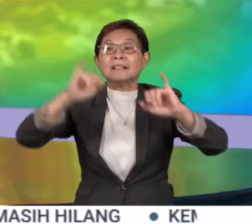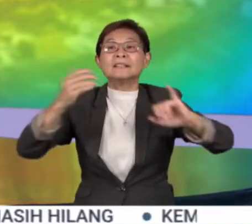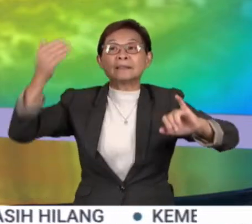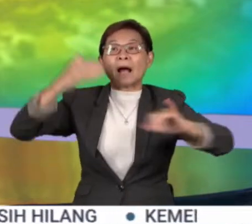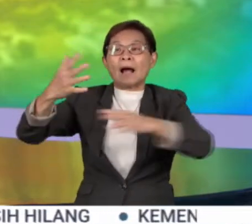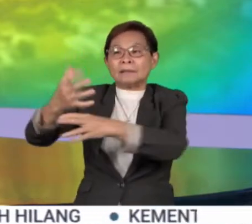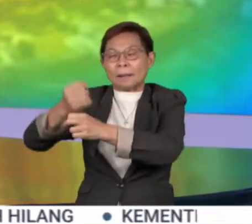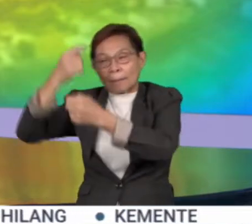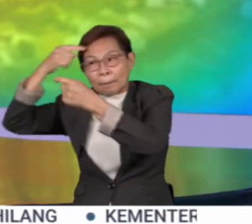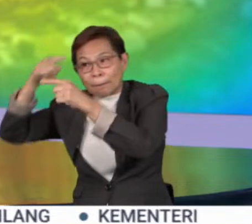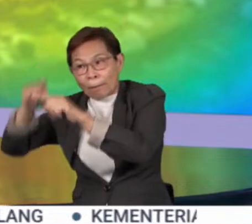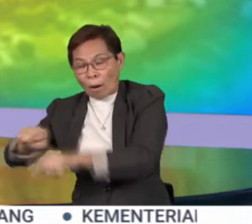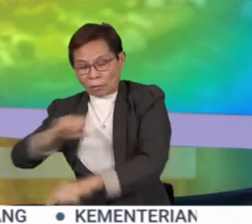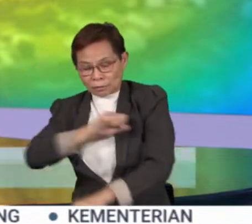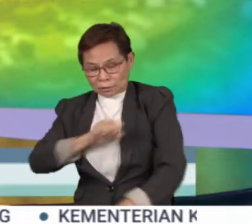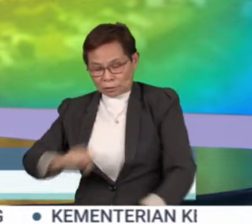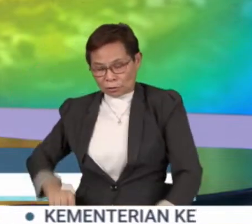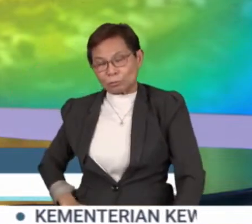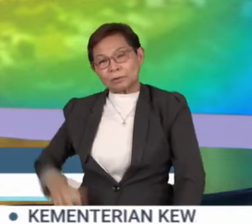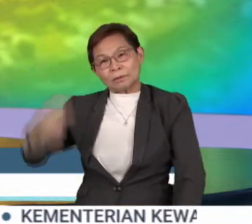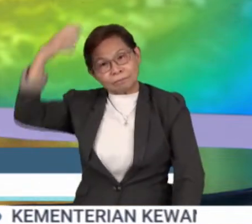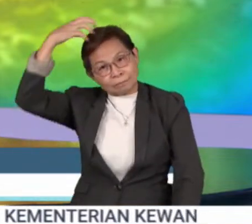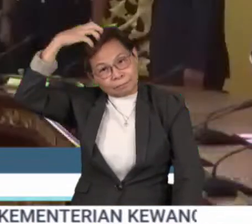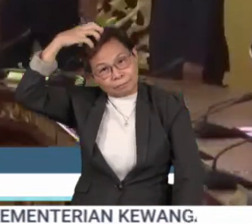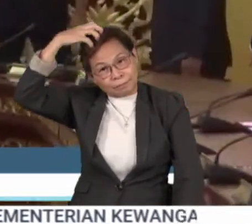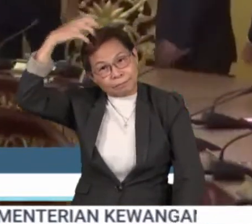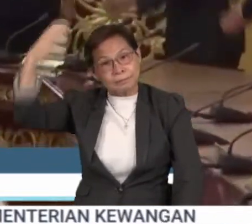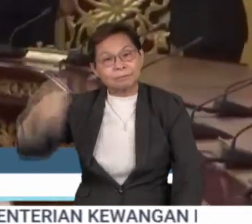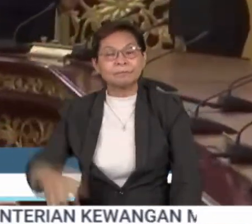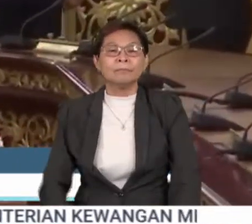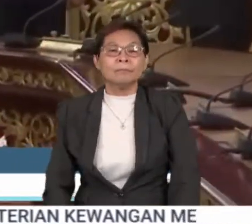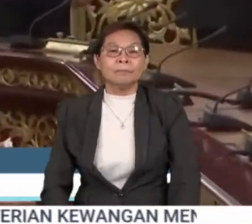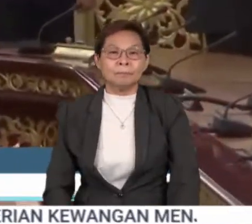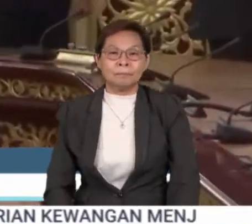selepas mendapat perkenan Sultan Sharafuddin Idris Shah.